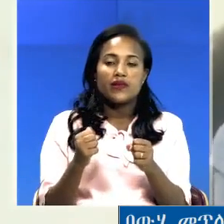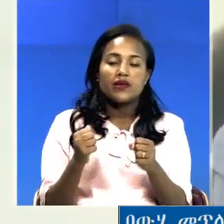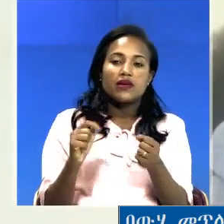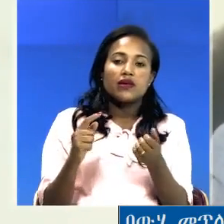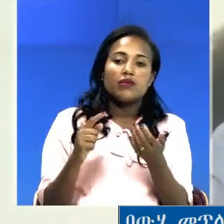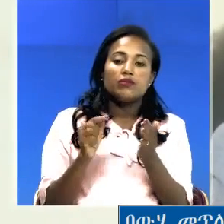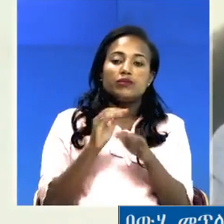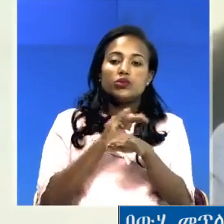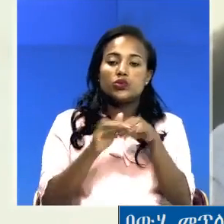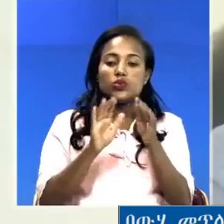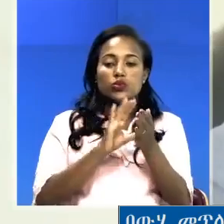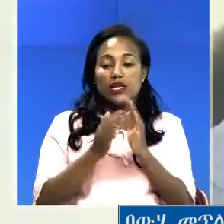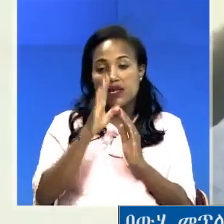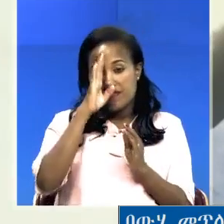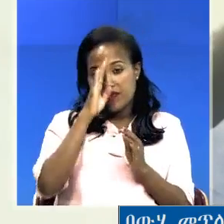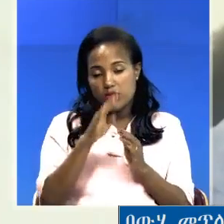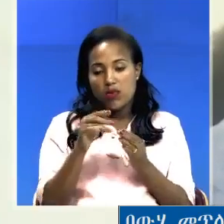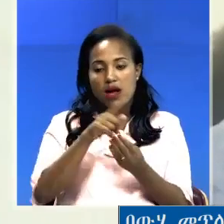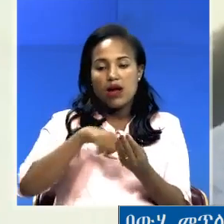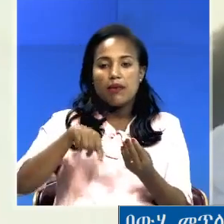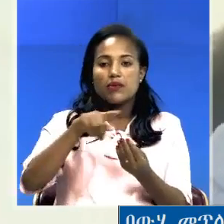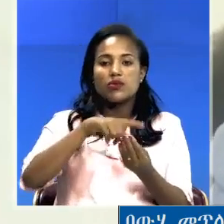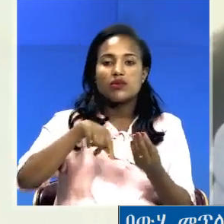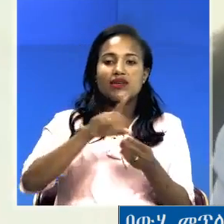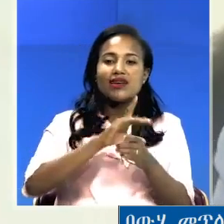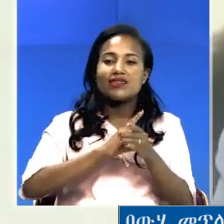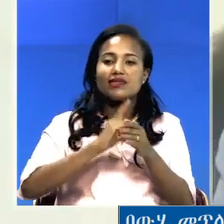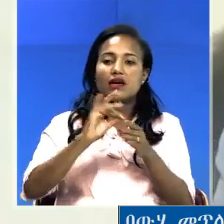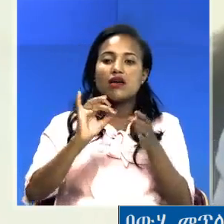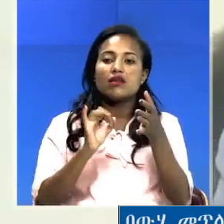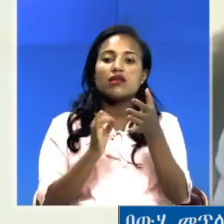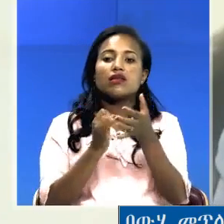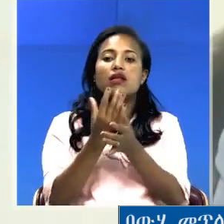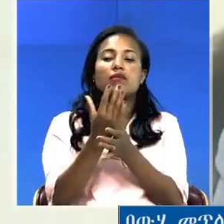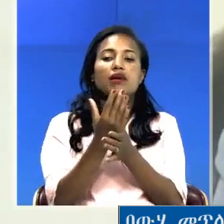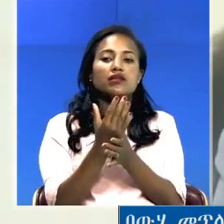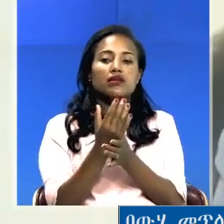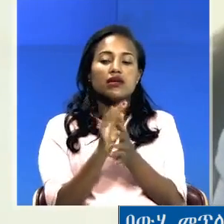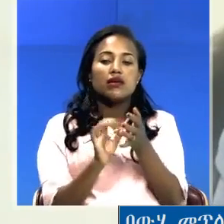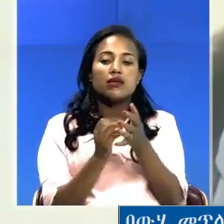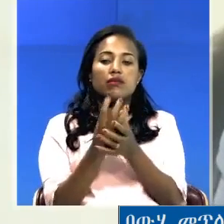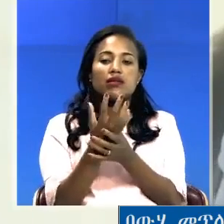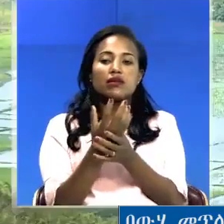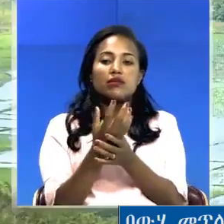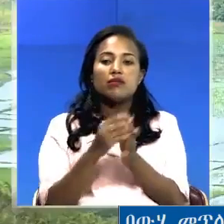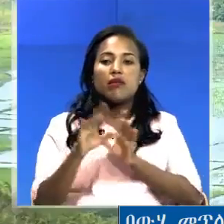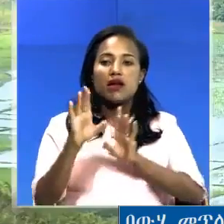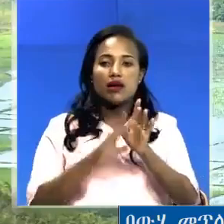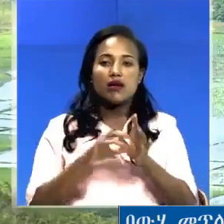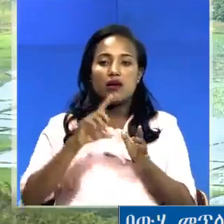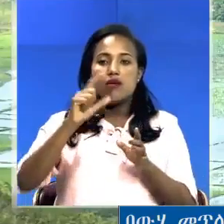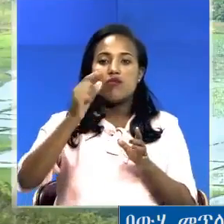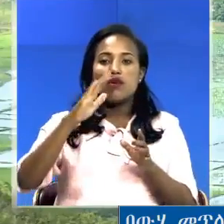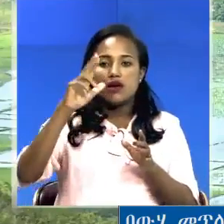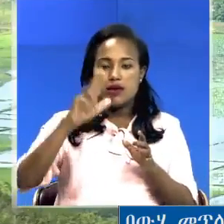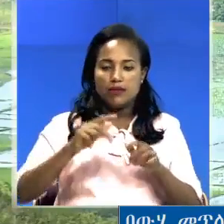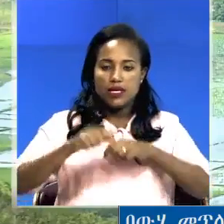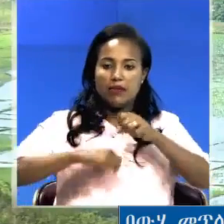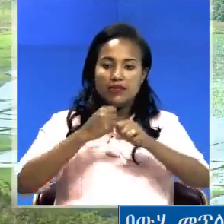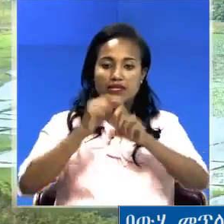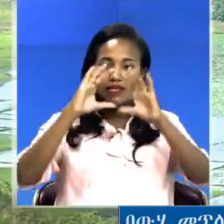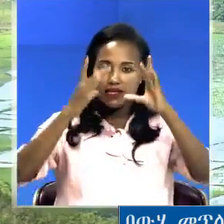ምቹ ሁኔታ ፈጥሮ አካባቢውን ቀጥታ የልማት የሰብል ማምረቻ ማድረግ። በፎገራ ወረዳ በዘንድሮ ክረምት